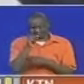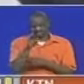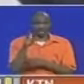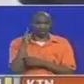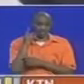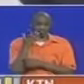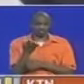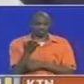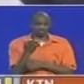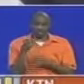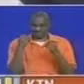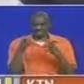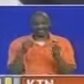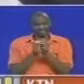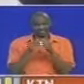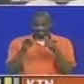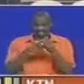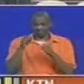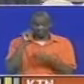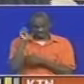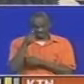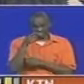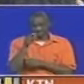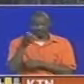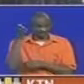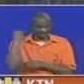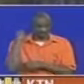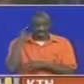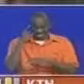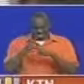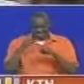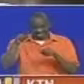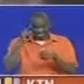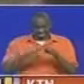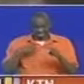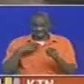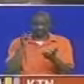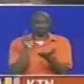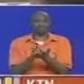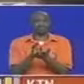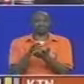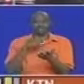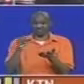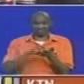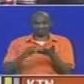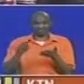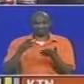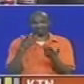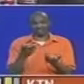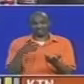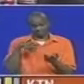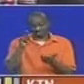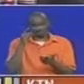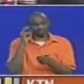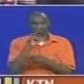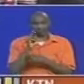law. Zaidi wanariadha 17 kutoka Kenya walipigwa marufuku mwaka huu na chama cha riadha duniani IAAF kwa matumizi ya